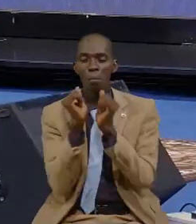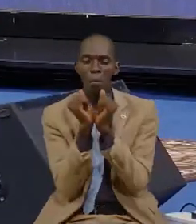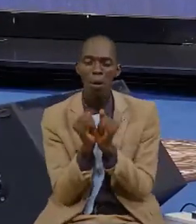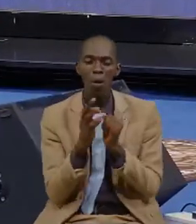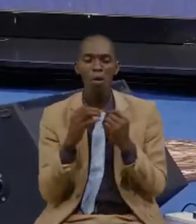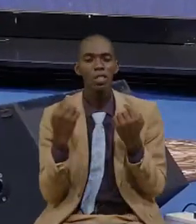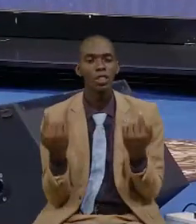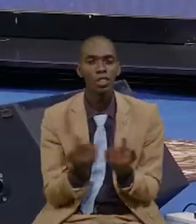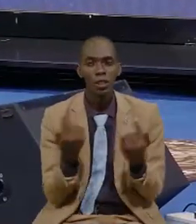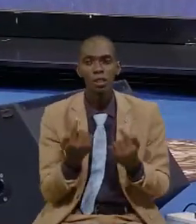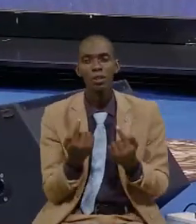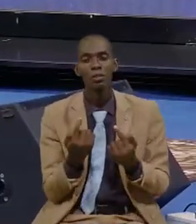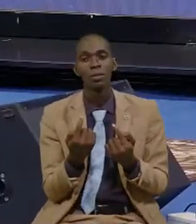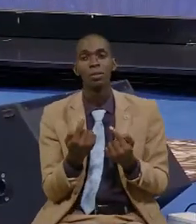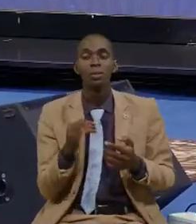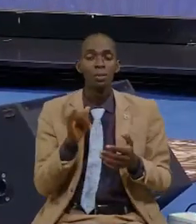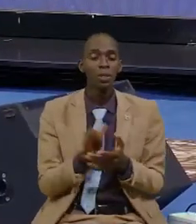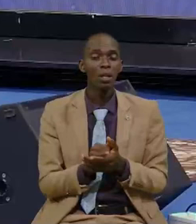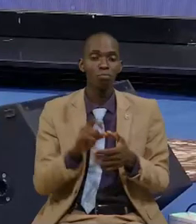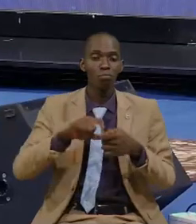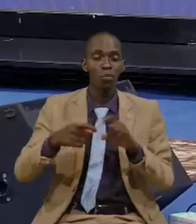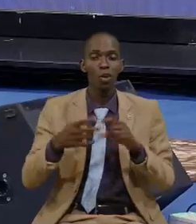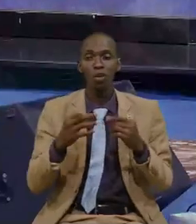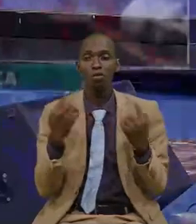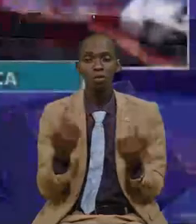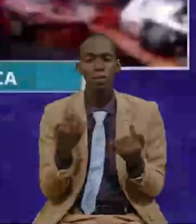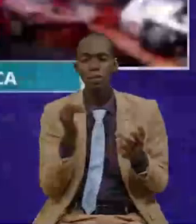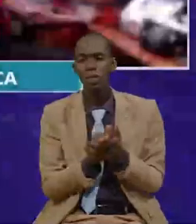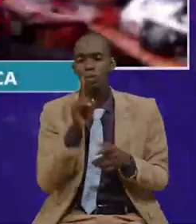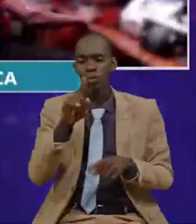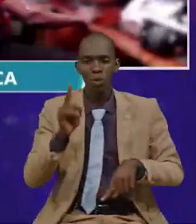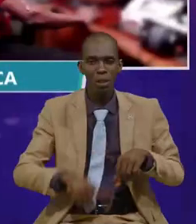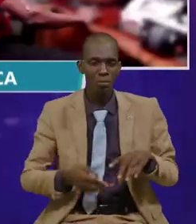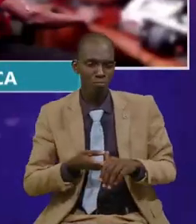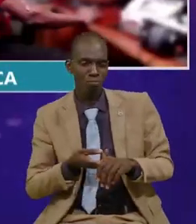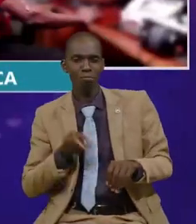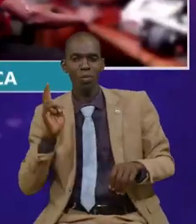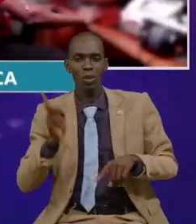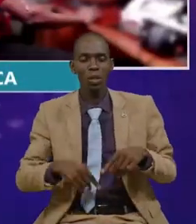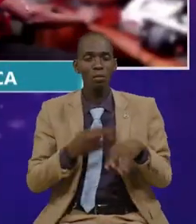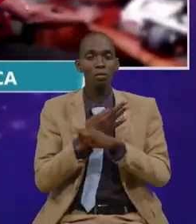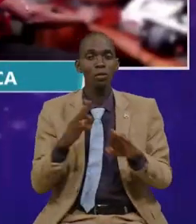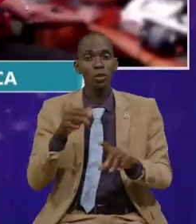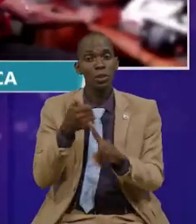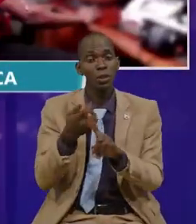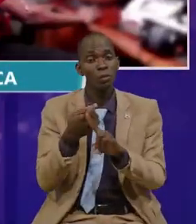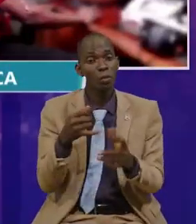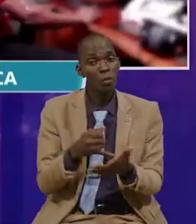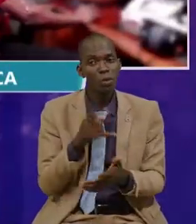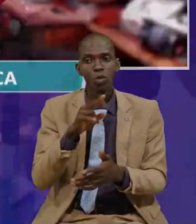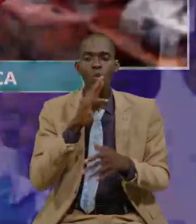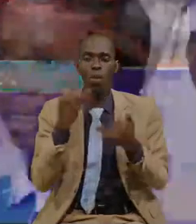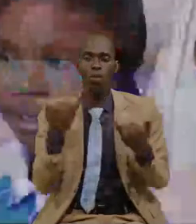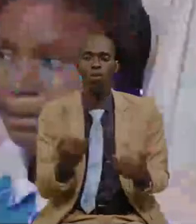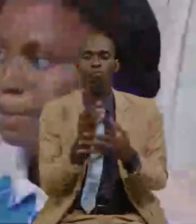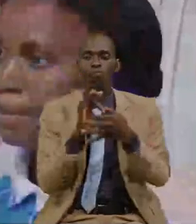délié, et la servitude du péché, les liens du péché, vous ne pouvez pas sinon sortir.